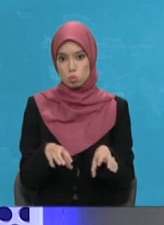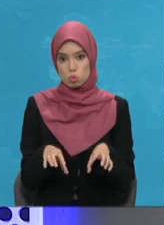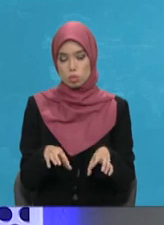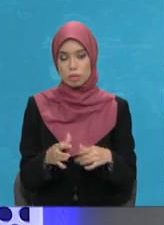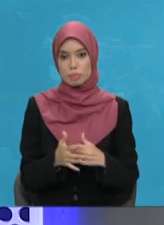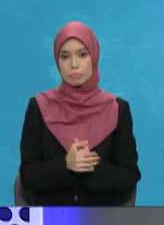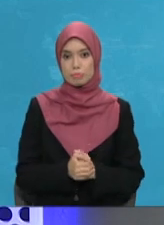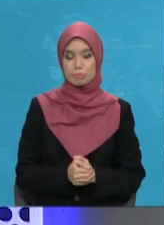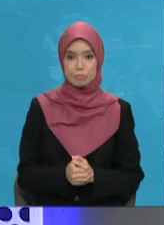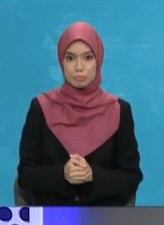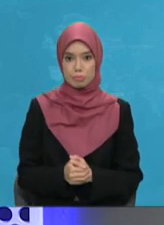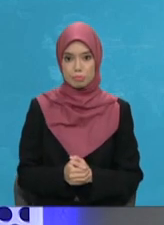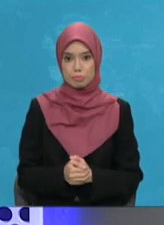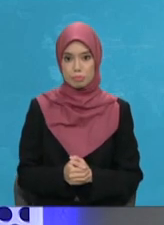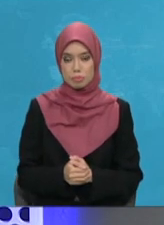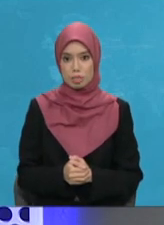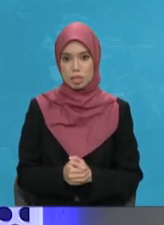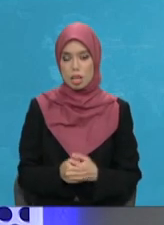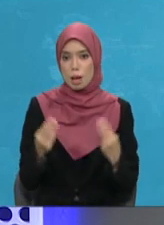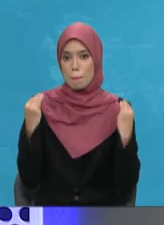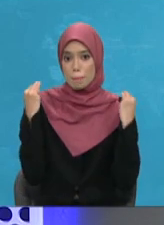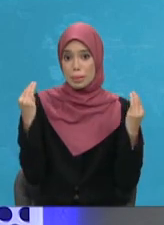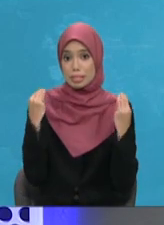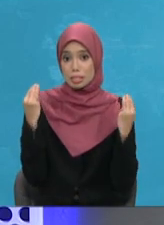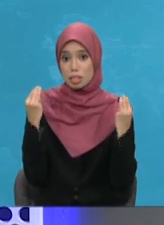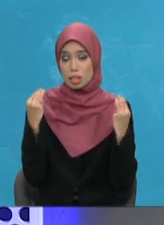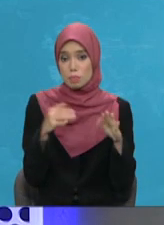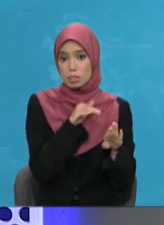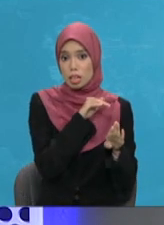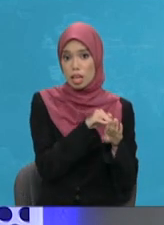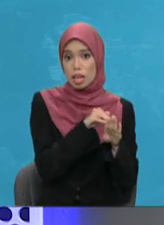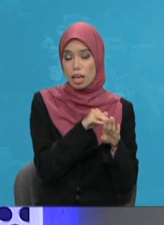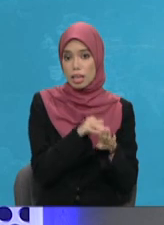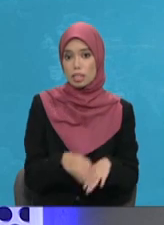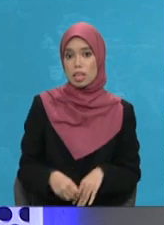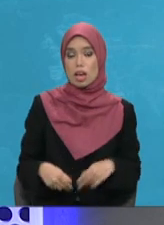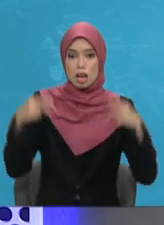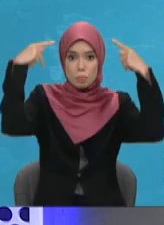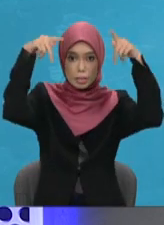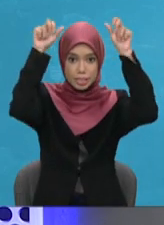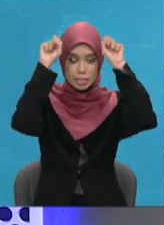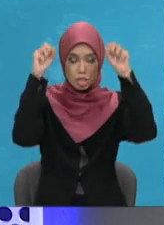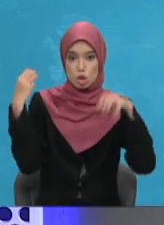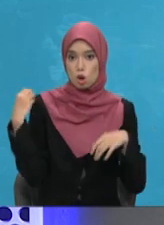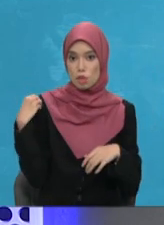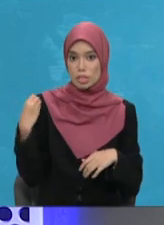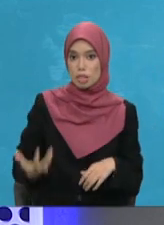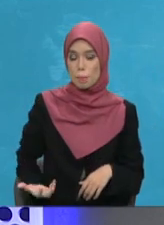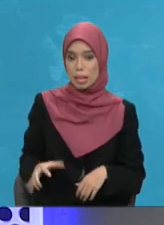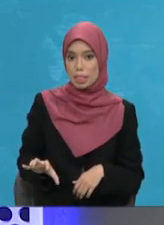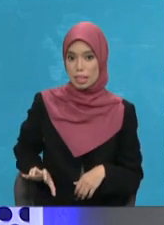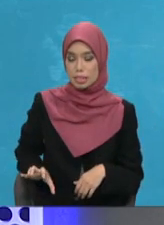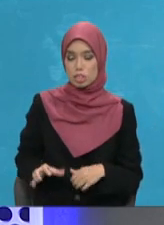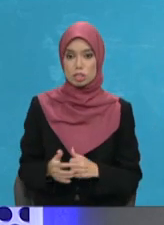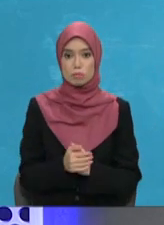ke Republik majelis berlangsung di bangga Baban President office berangkat mengiringi